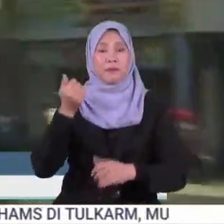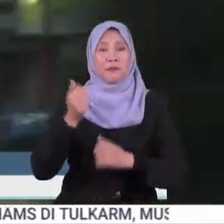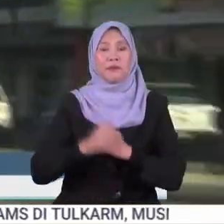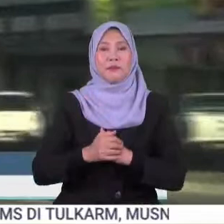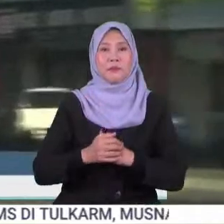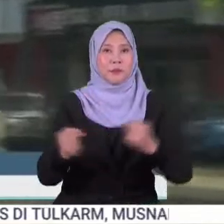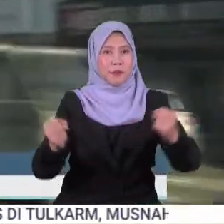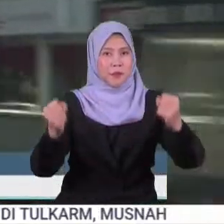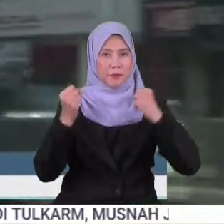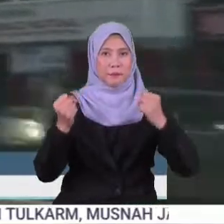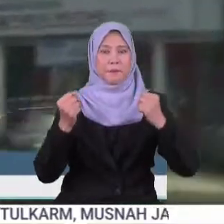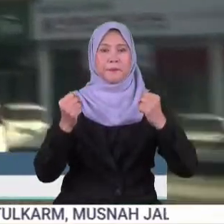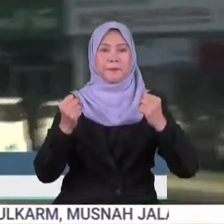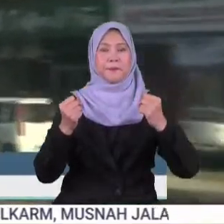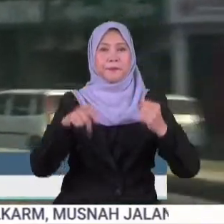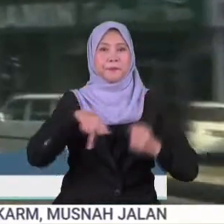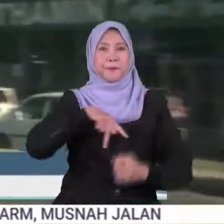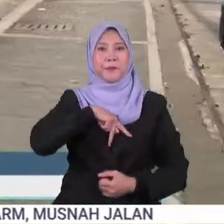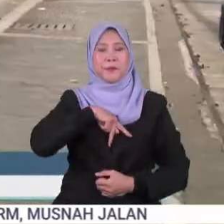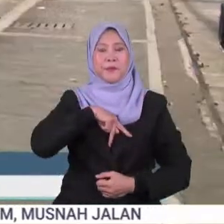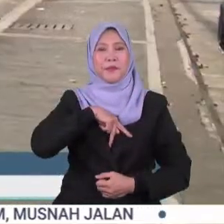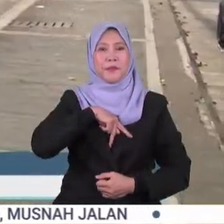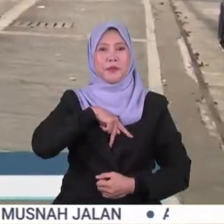dengan memantapkan lagi kita punya